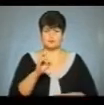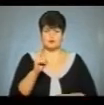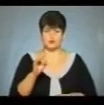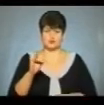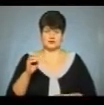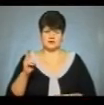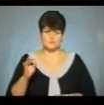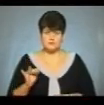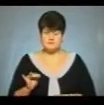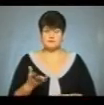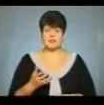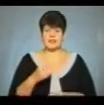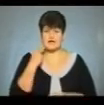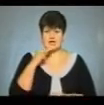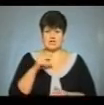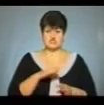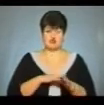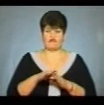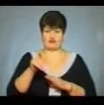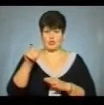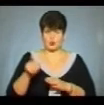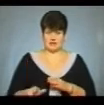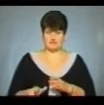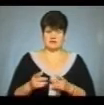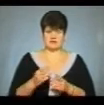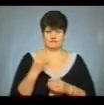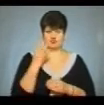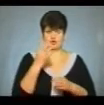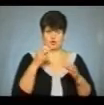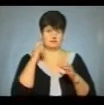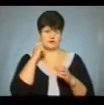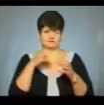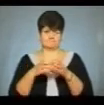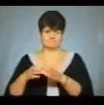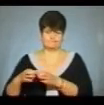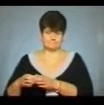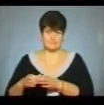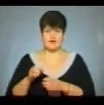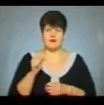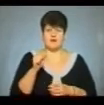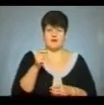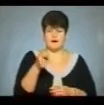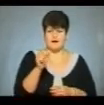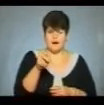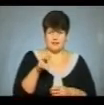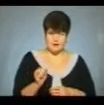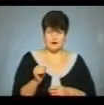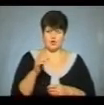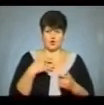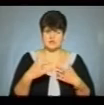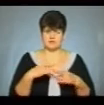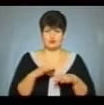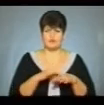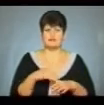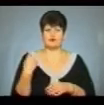Крушельницької. Найкращих виконавців визначили у чотирьох вікових категоріях. Гала-концерт та нагородження провели в обласній філармонії.